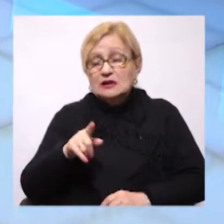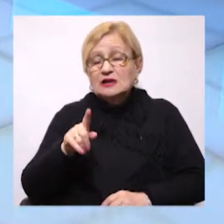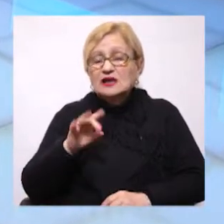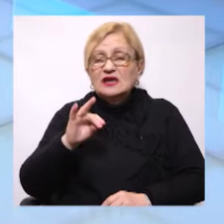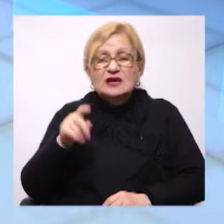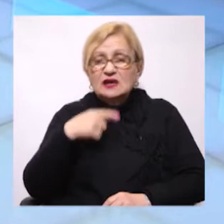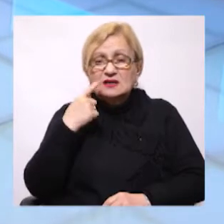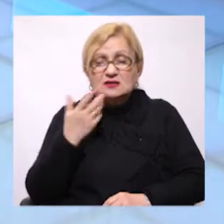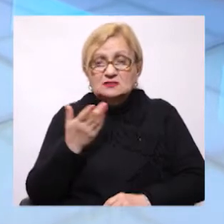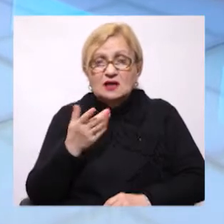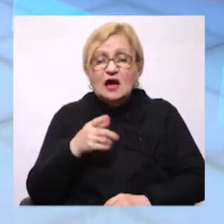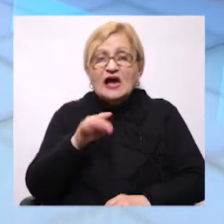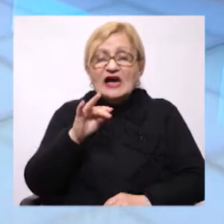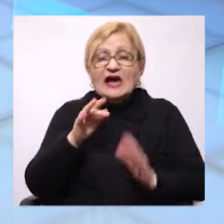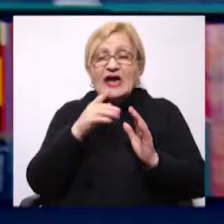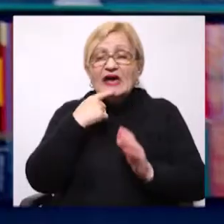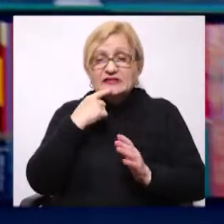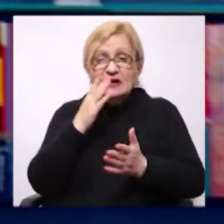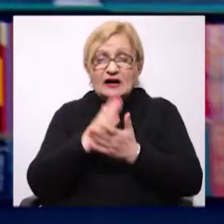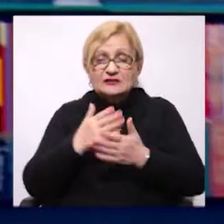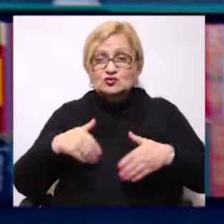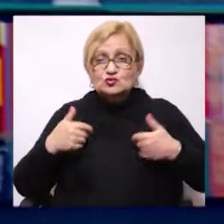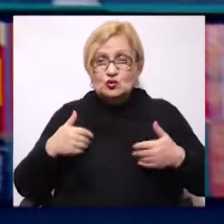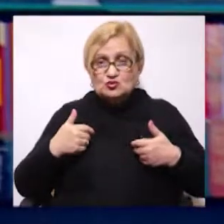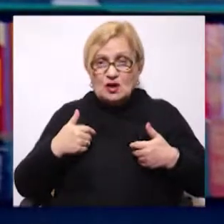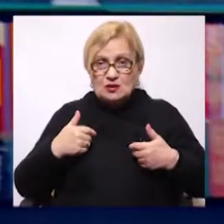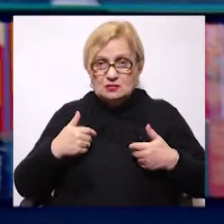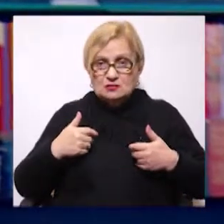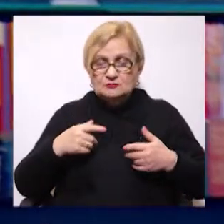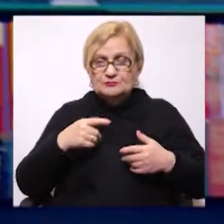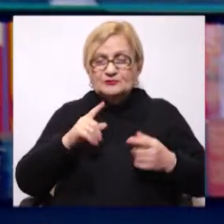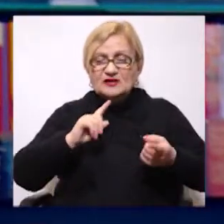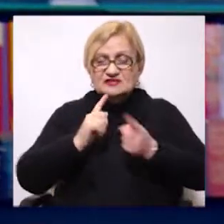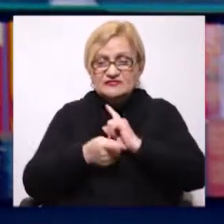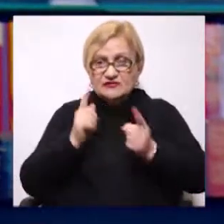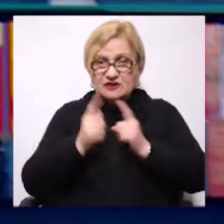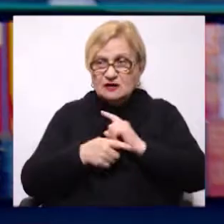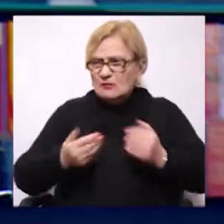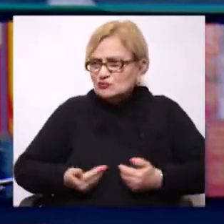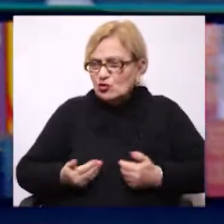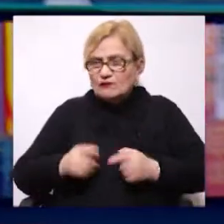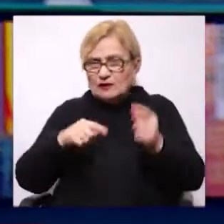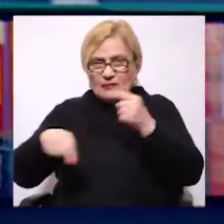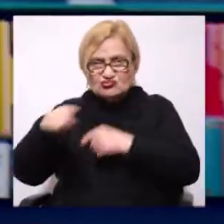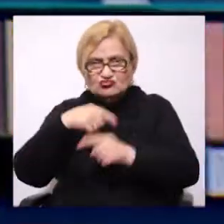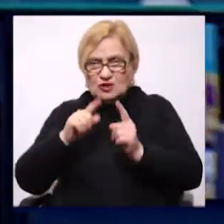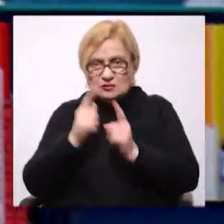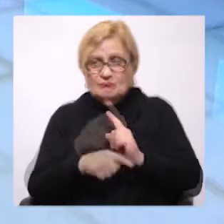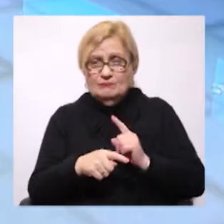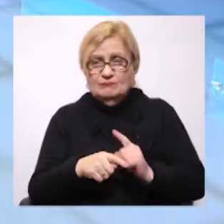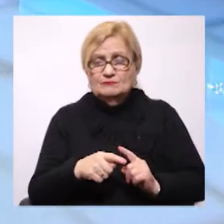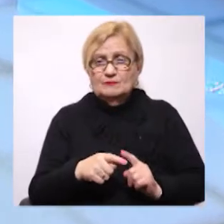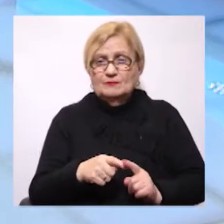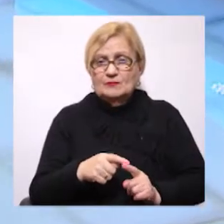ენა არის ცოცხალი ორგანიზმი და ცვლილებებთან ერთად ენაშიც უნდა აისახოს ეს ცვლილებები. ანბანის